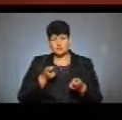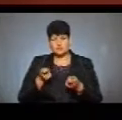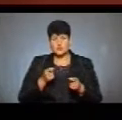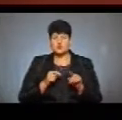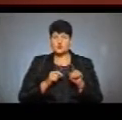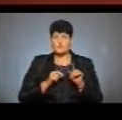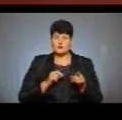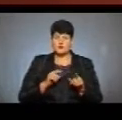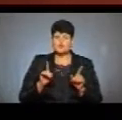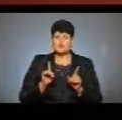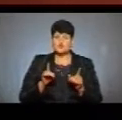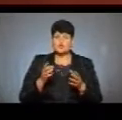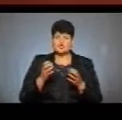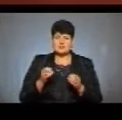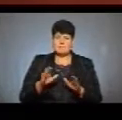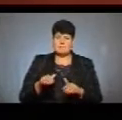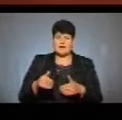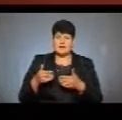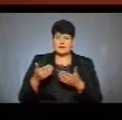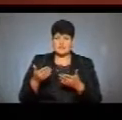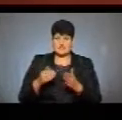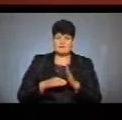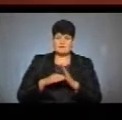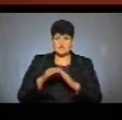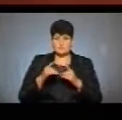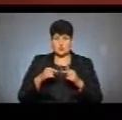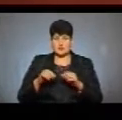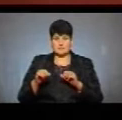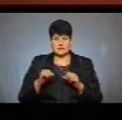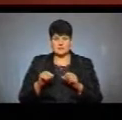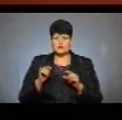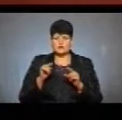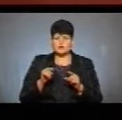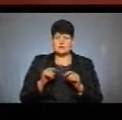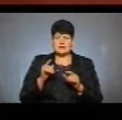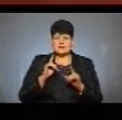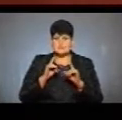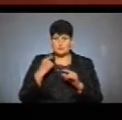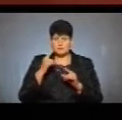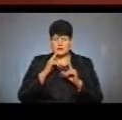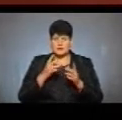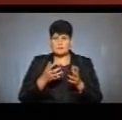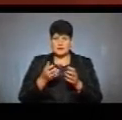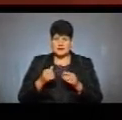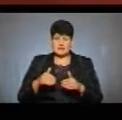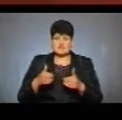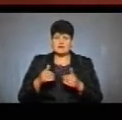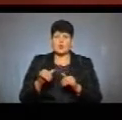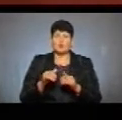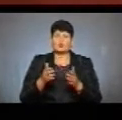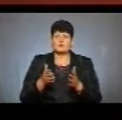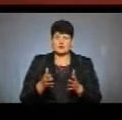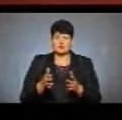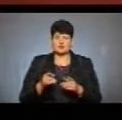вони щось ще передали вищим органам влади? Чи, власне, щоб сесія обласної ради прийняла звернення кудись? Чи щоб